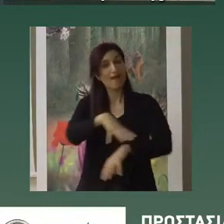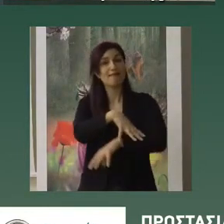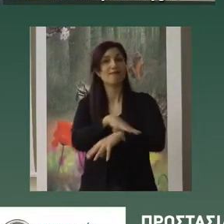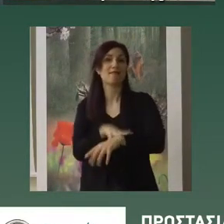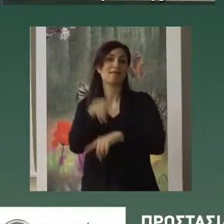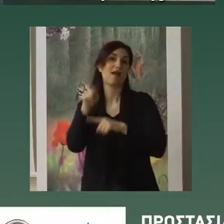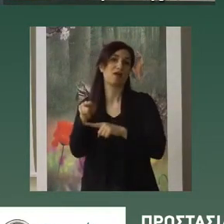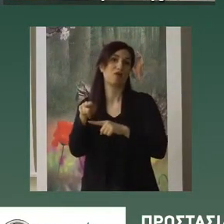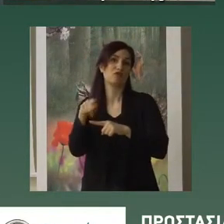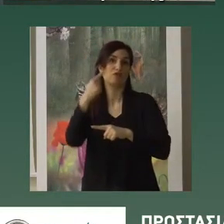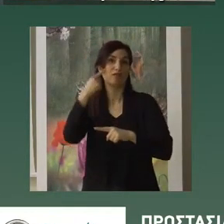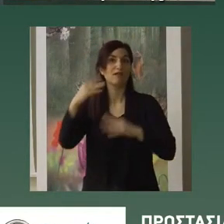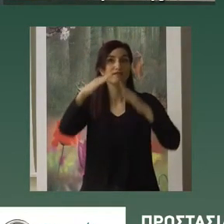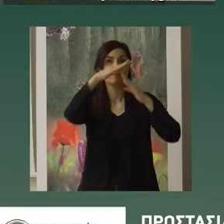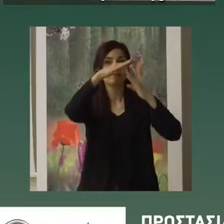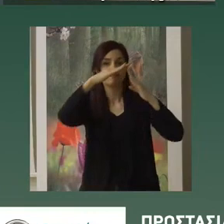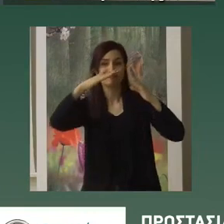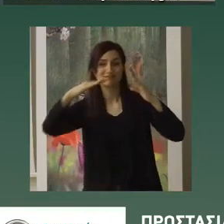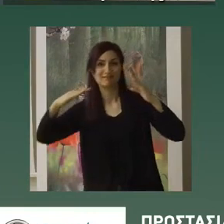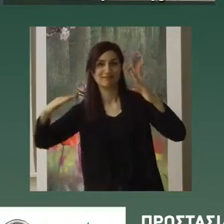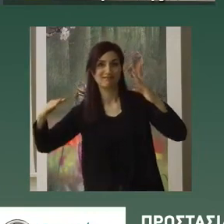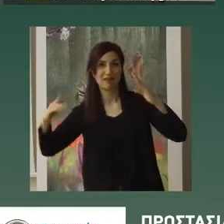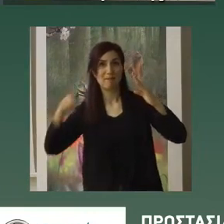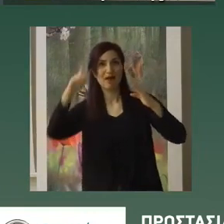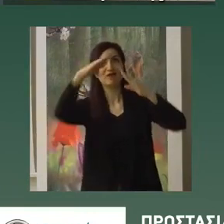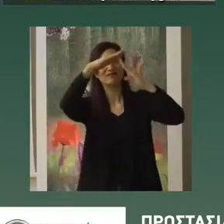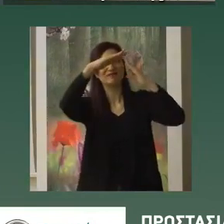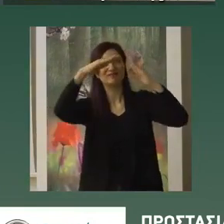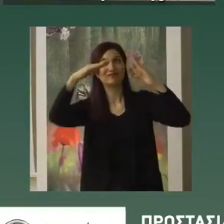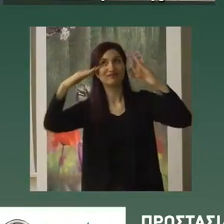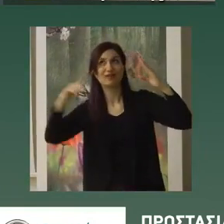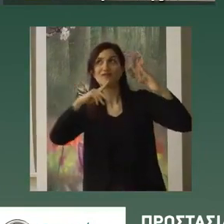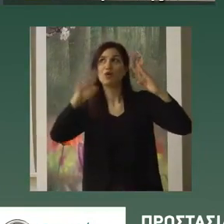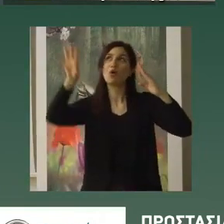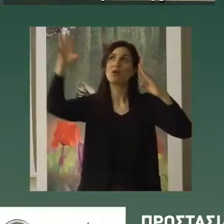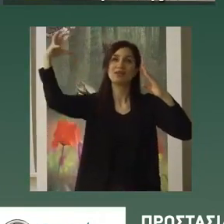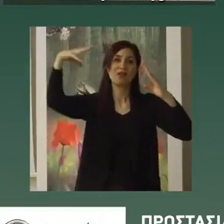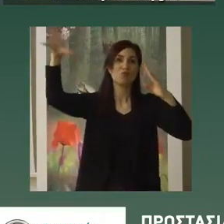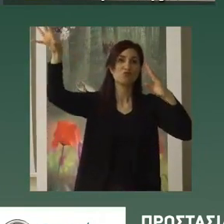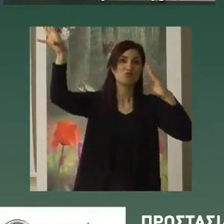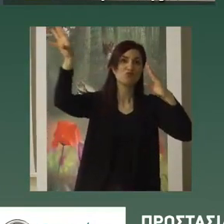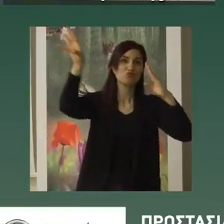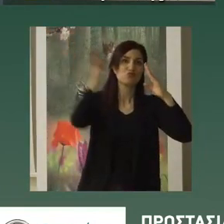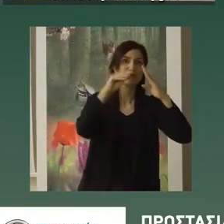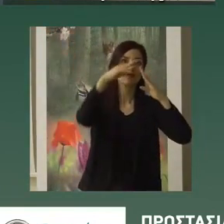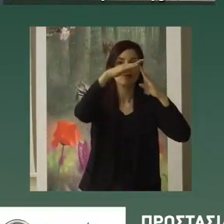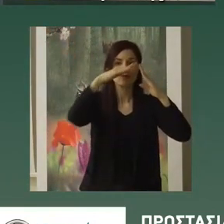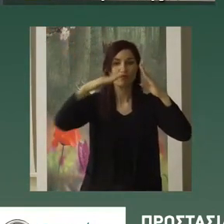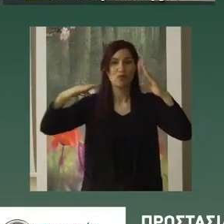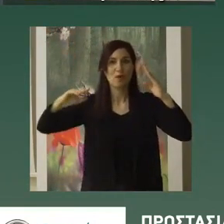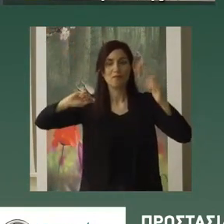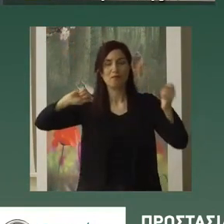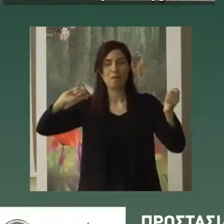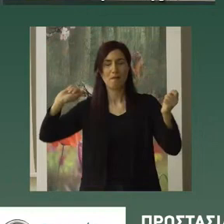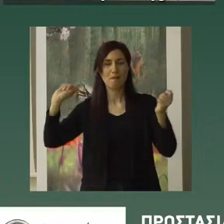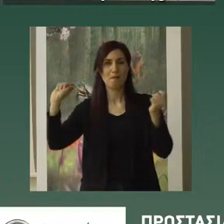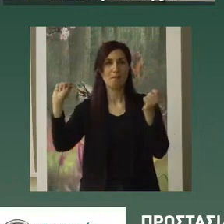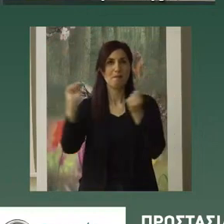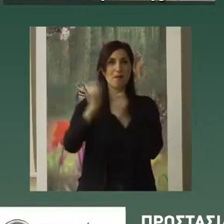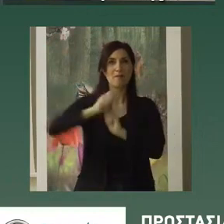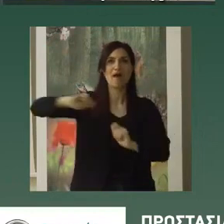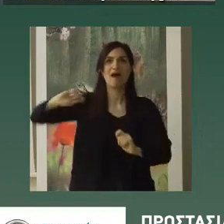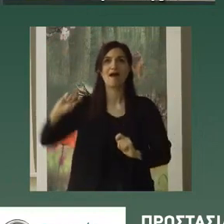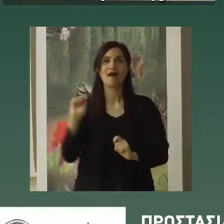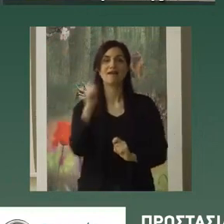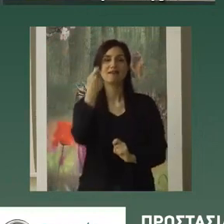είναι αυτοπαραγωγική. Καταναλώνει, παράγει ηλεκτρική ενέργεια μέσα από την ενέργεια που καλύπτει, που παίρνει από τον ήλιο. Άρα λοιπόν και εκεί υπάρχει